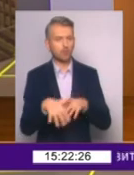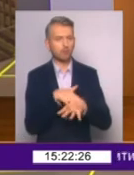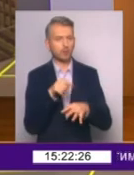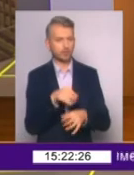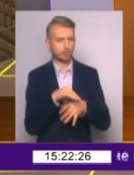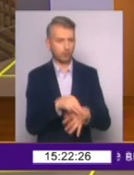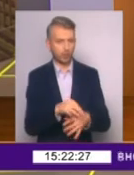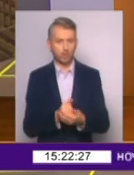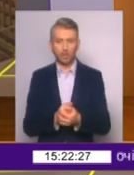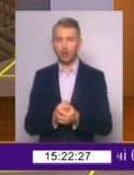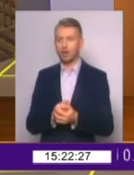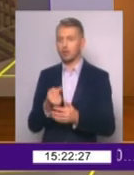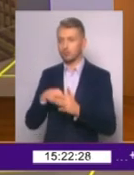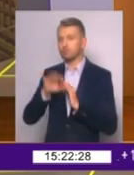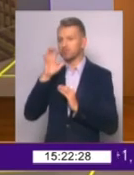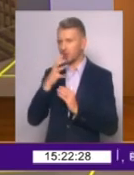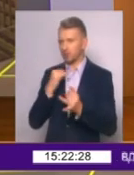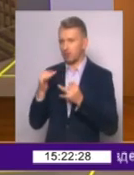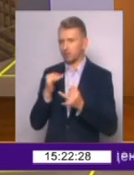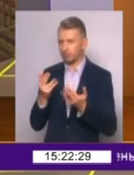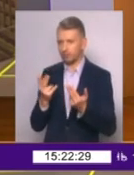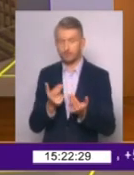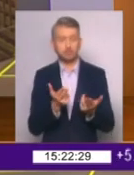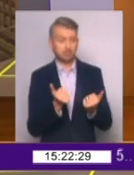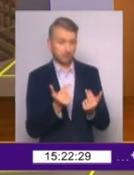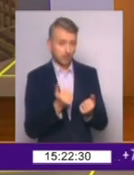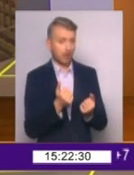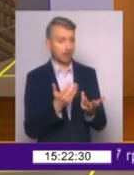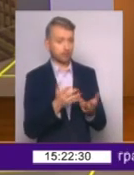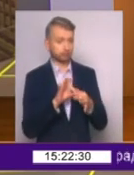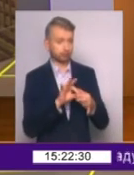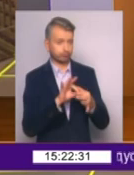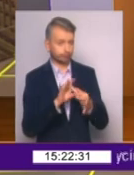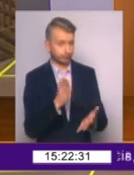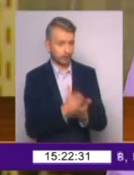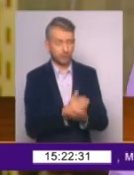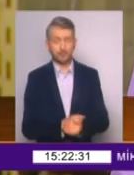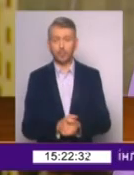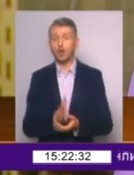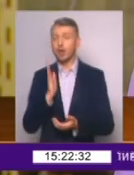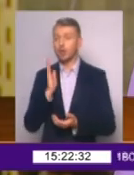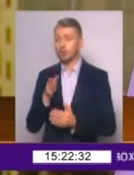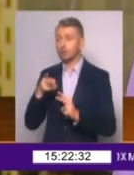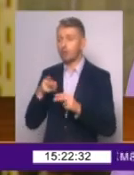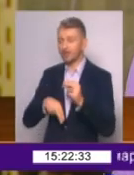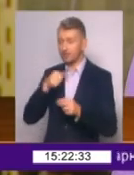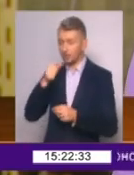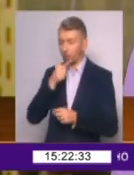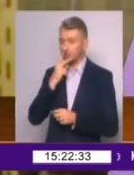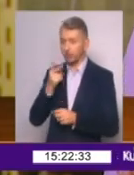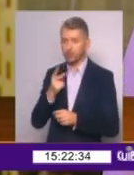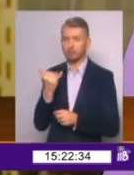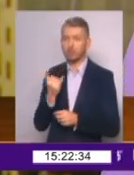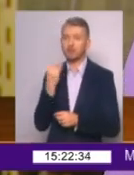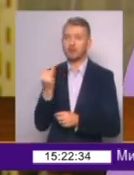роботи проводяться, ведуться. Тобто конструктивна розмова йде. Тому порозуміння є. Так, будемо вже, звичайно, в кінці року дивитися. Ми зараз